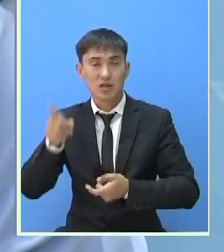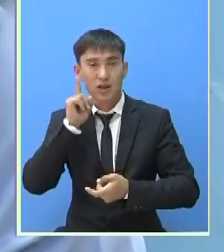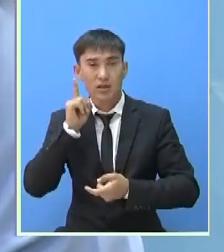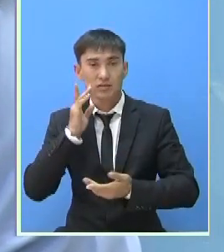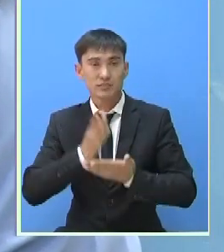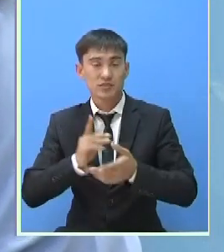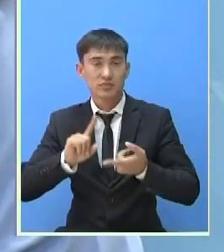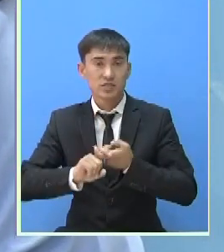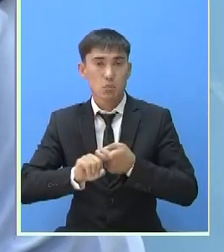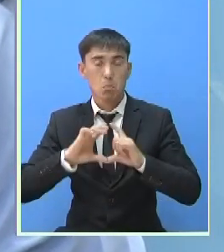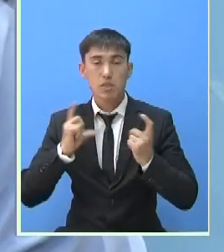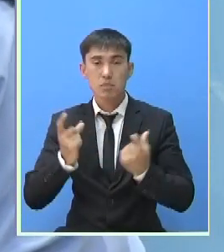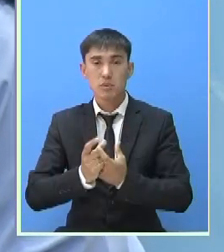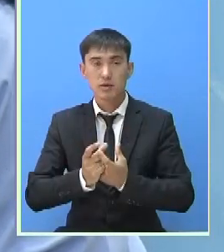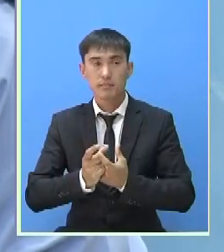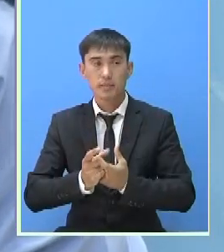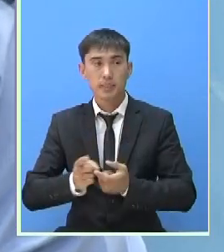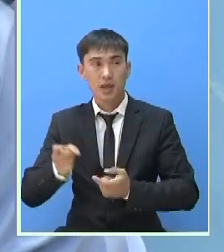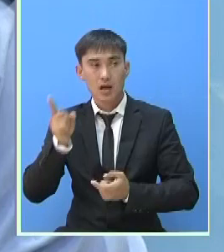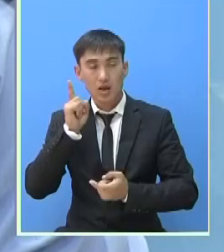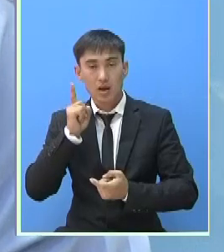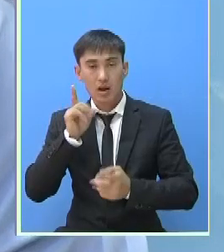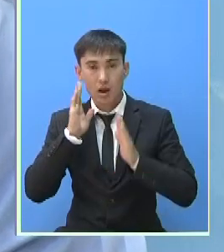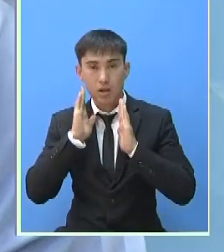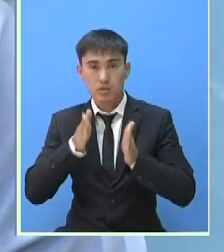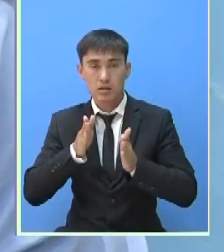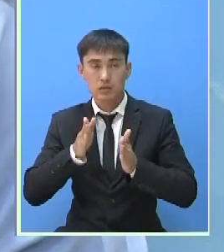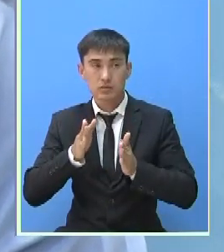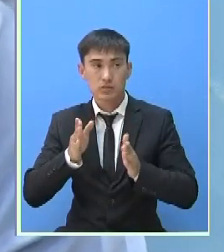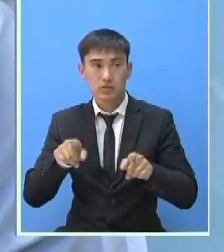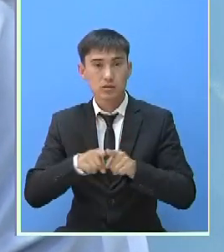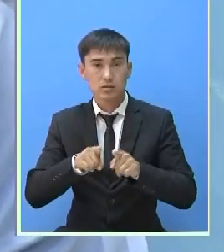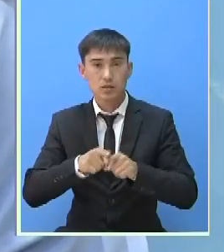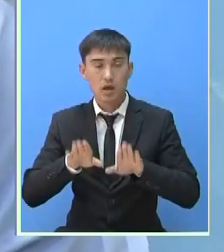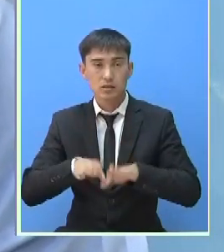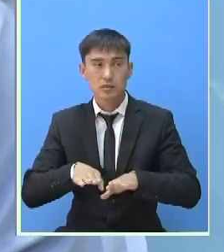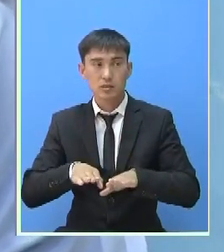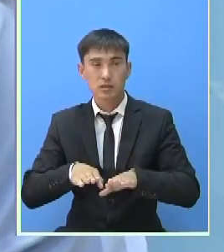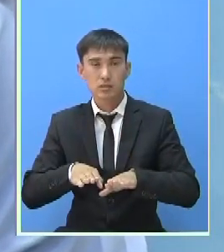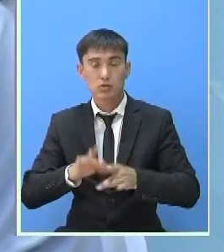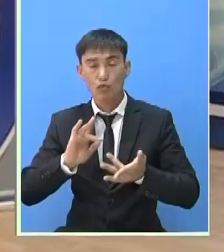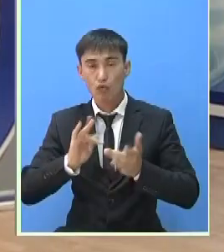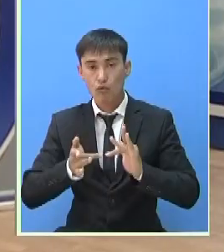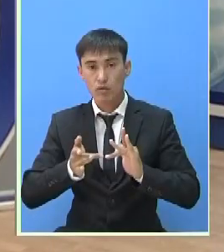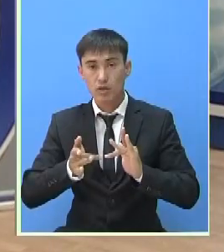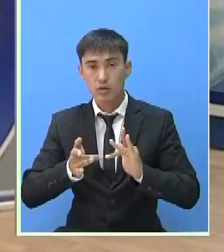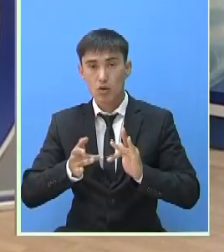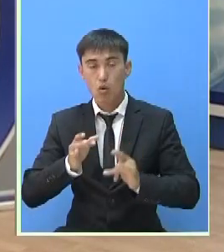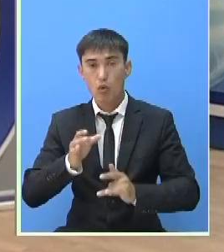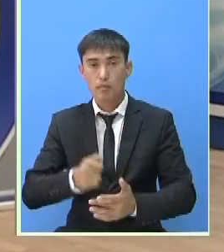в связи с пандемией контакт как таковой остался в офлайне, как